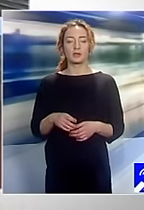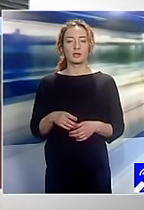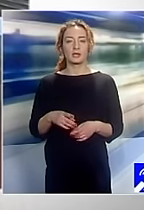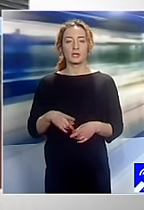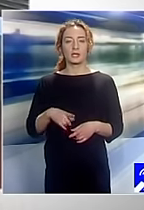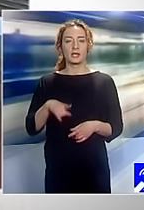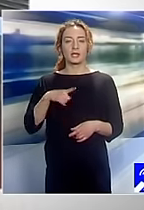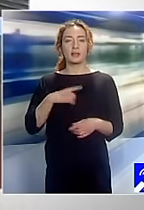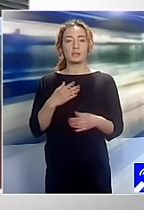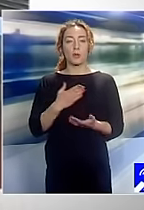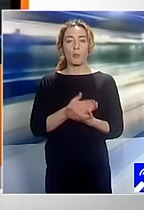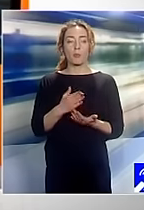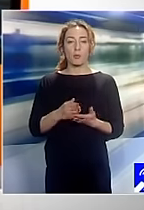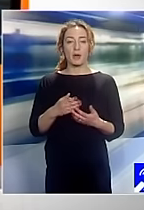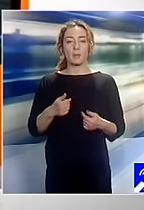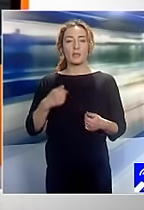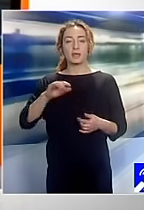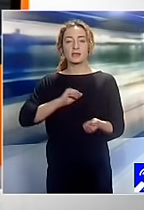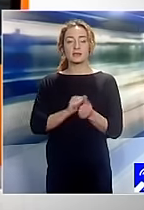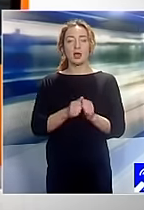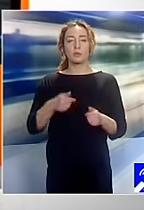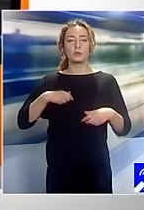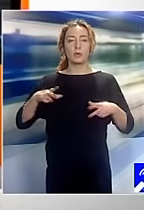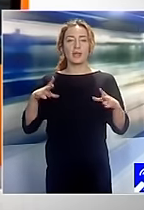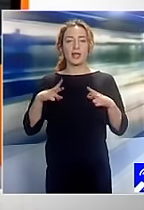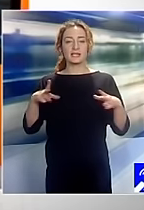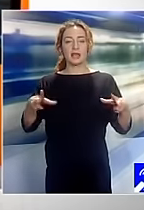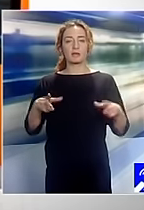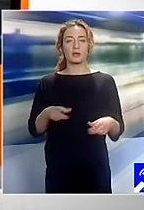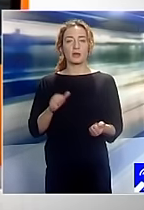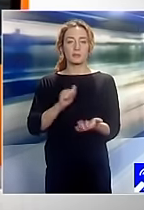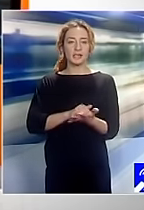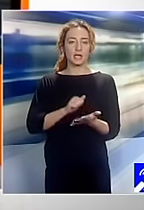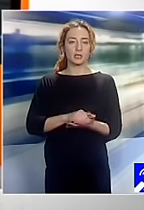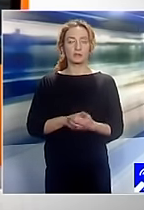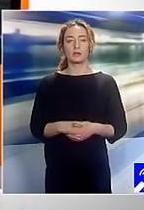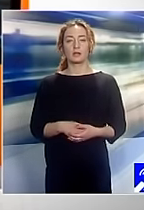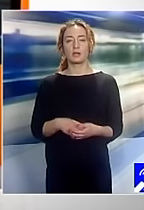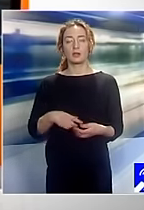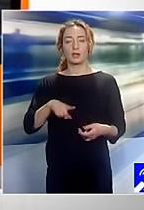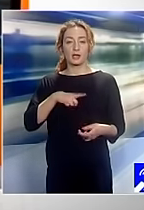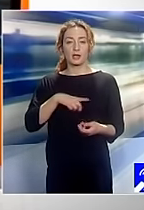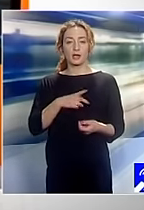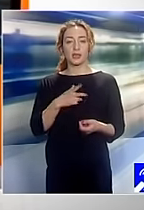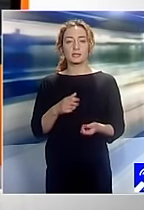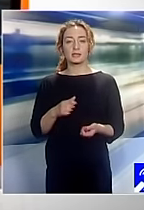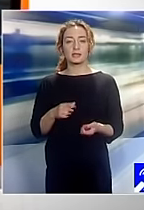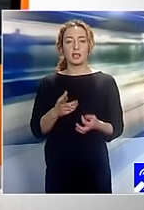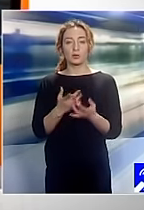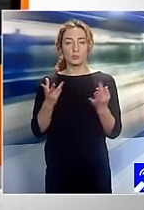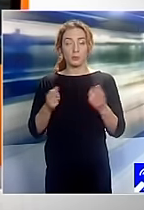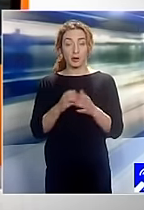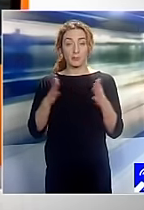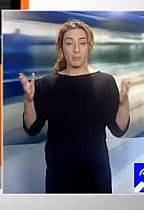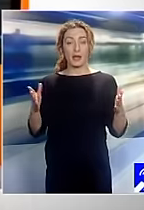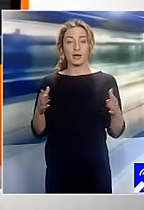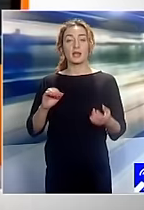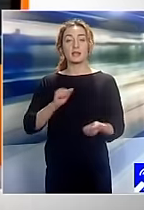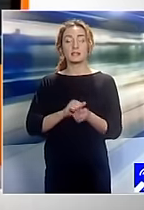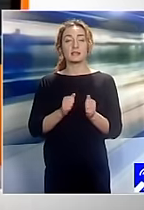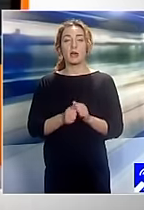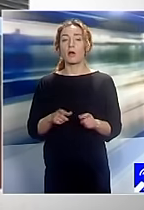noi ziariștii sau într-adevăr numărul îmbolnăvirilor este mult mai mare față de perioada anilor